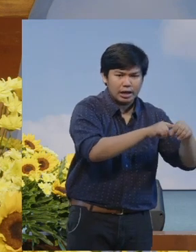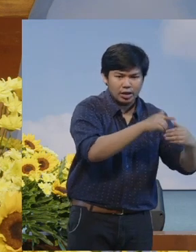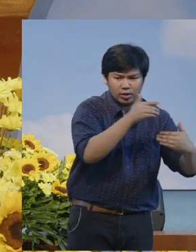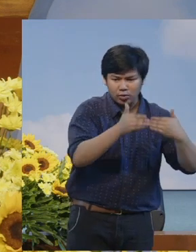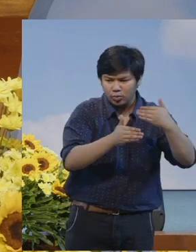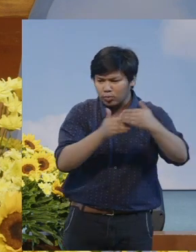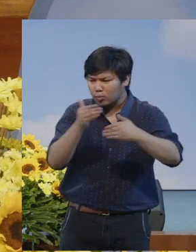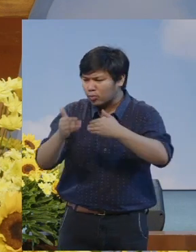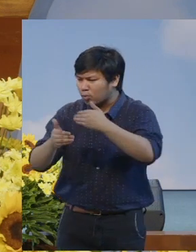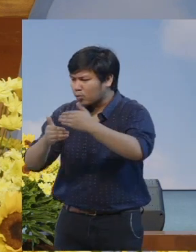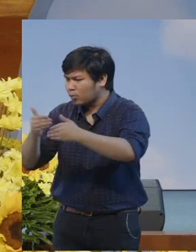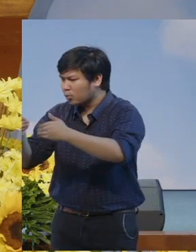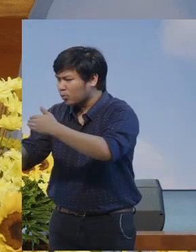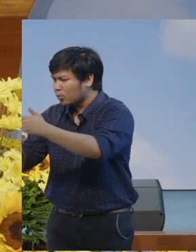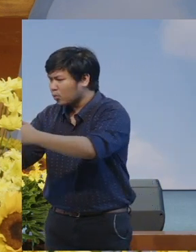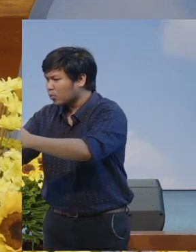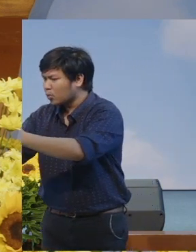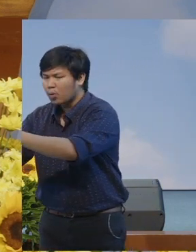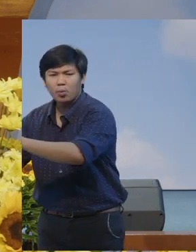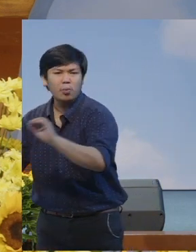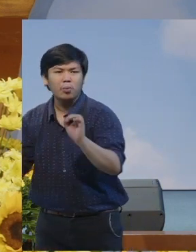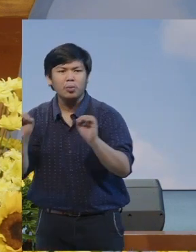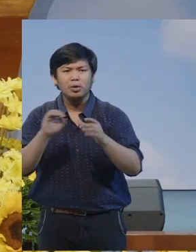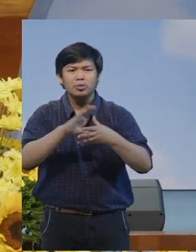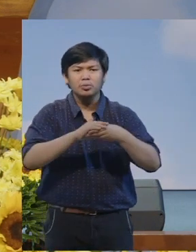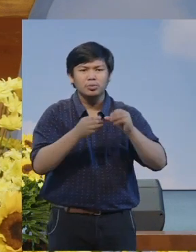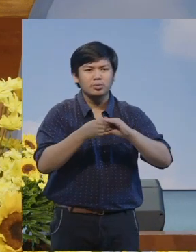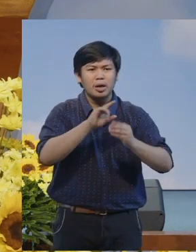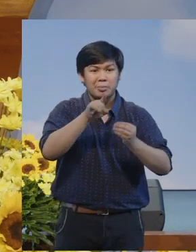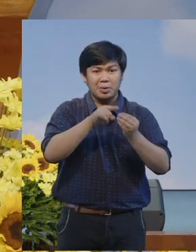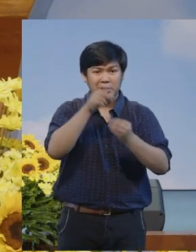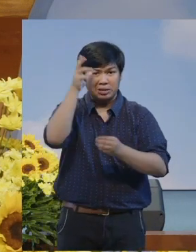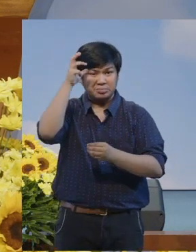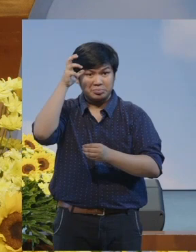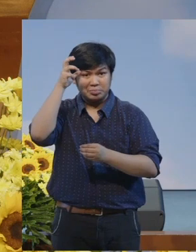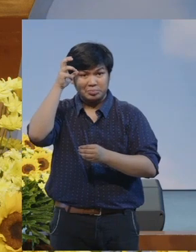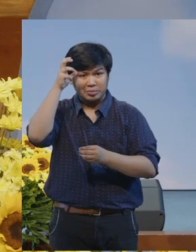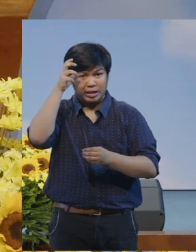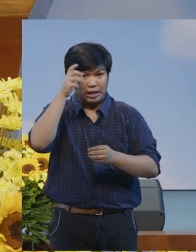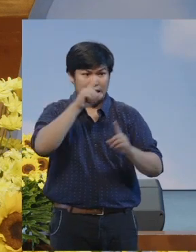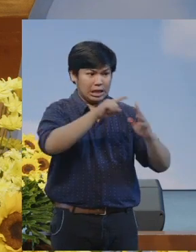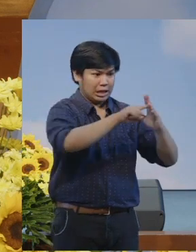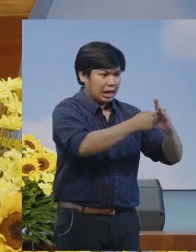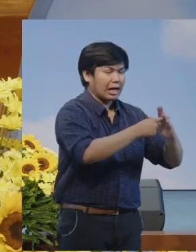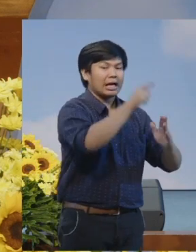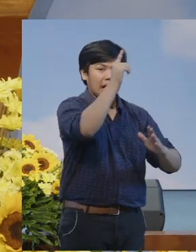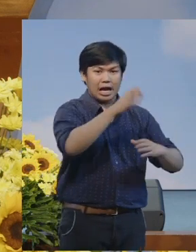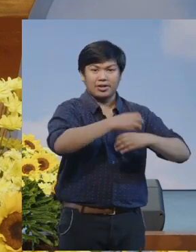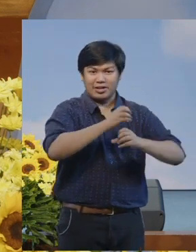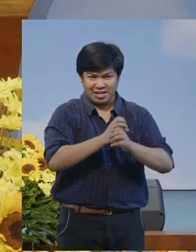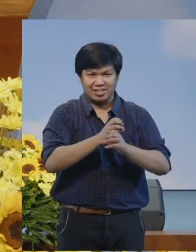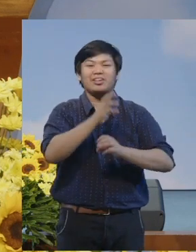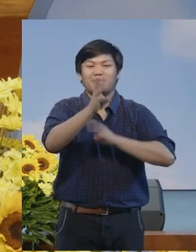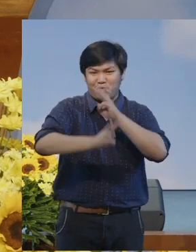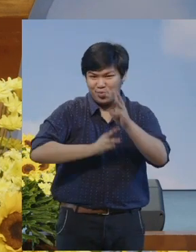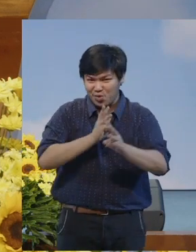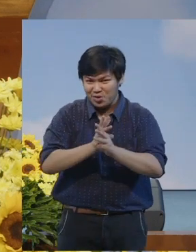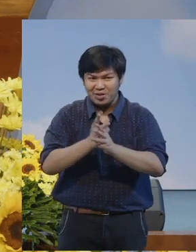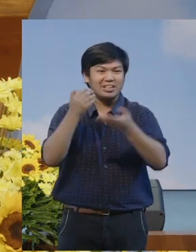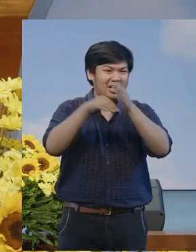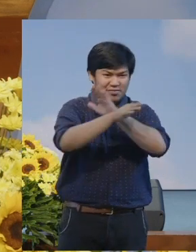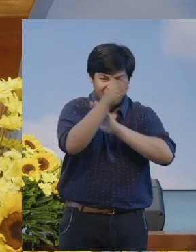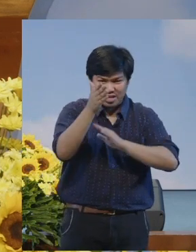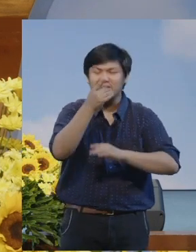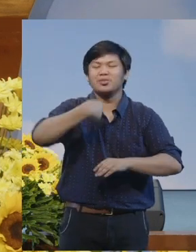1. In the beginning, God created the heavens and the earth. Tapos ginawa niya ang lahat ng nakikita natin sa kanyang